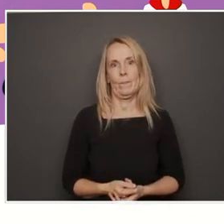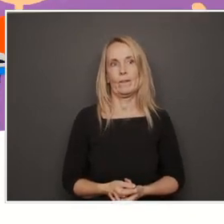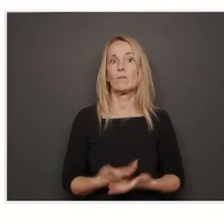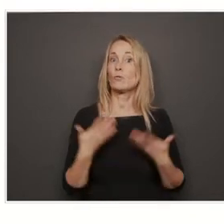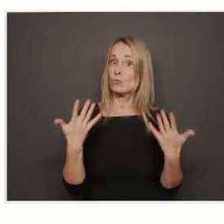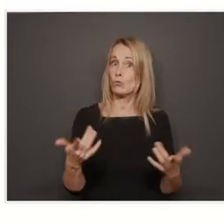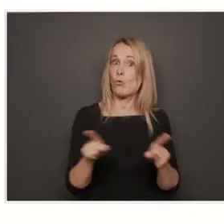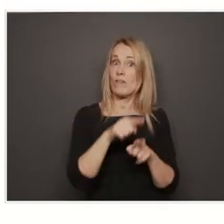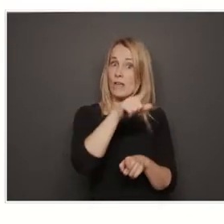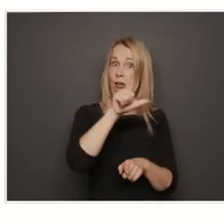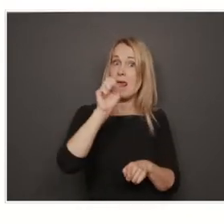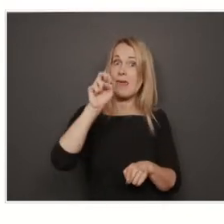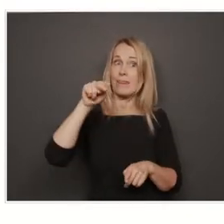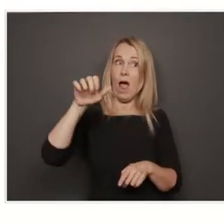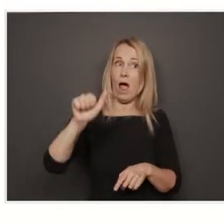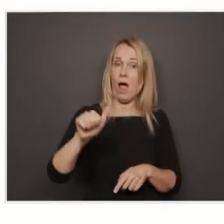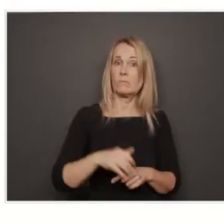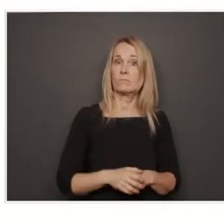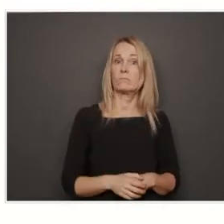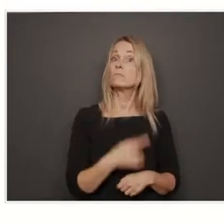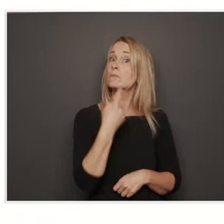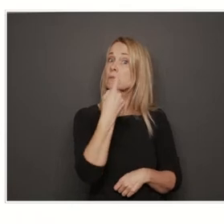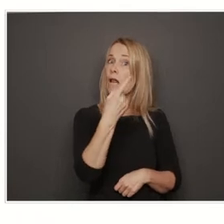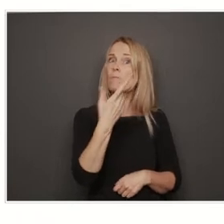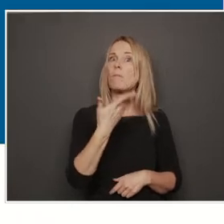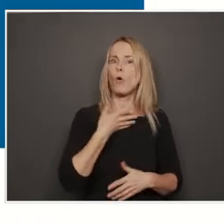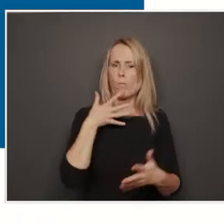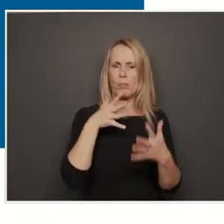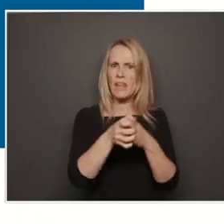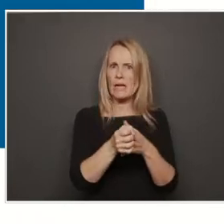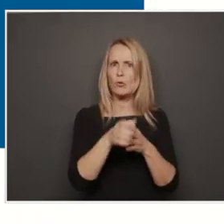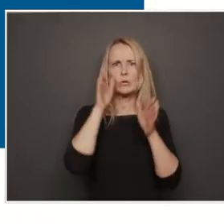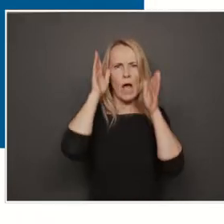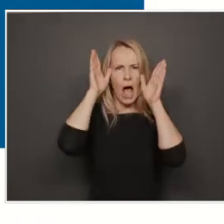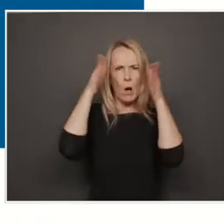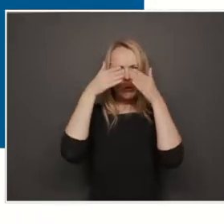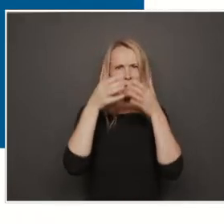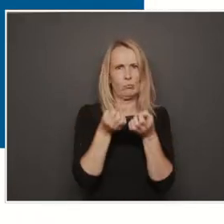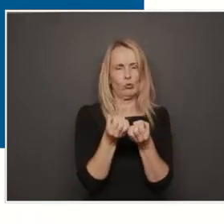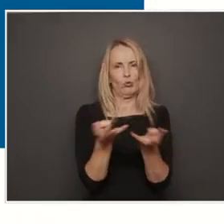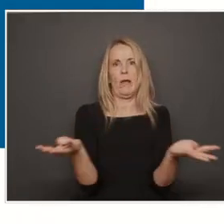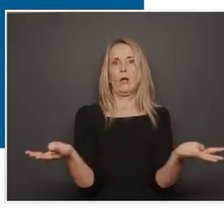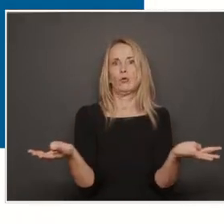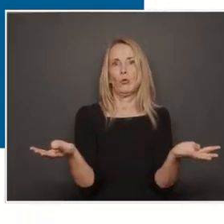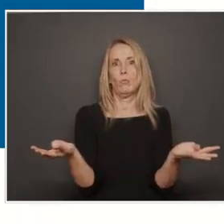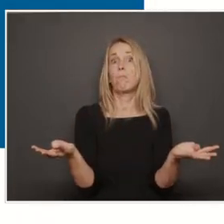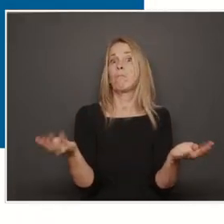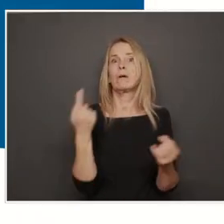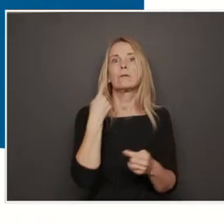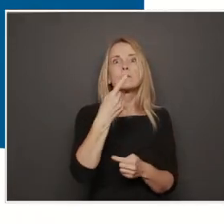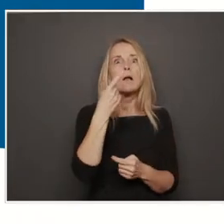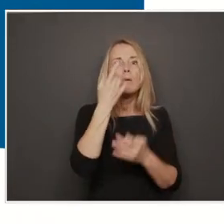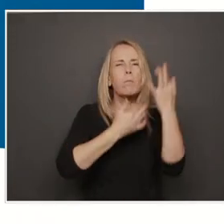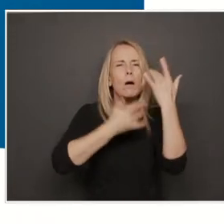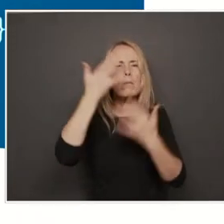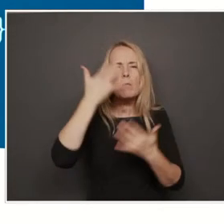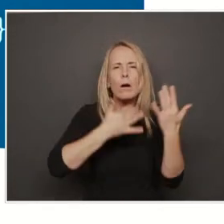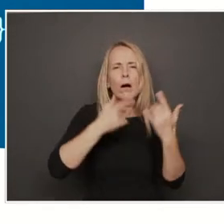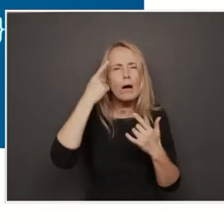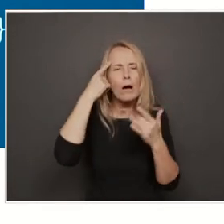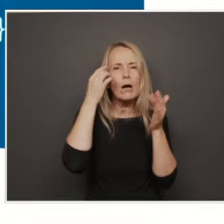So wie Lena. Lena erhielt eine Diagnose aus dem Autismus-Spektrum und sie ist ein mathematisches